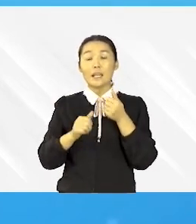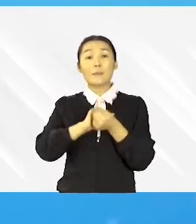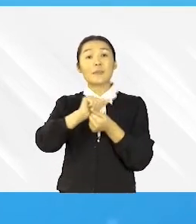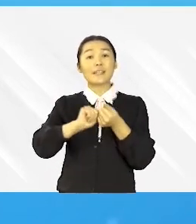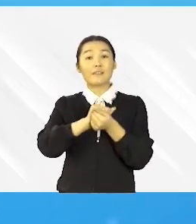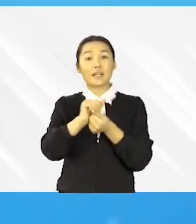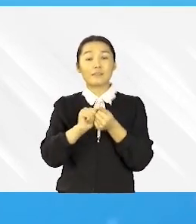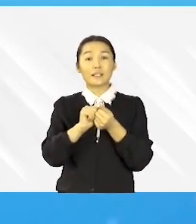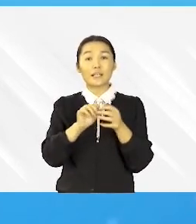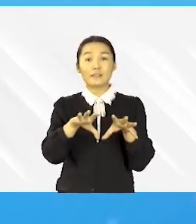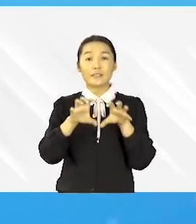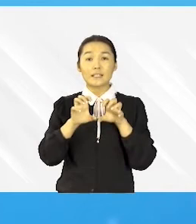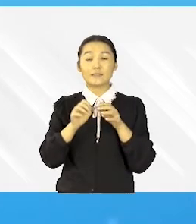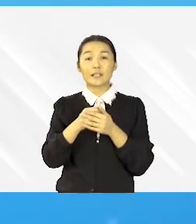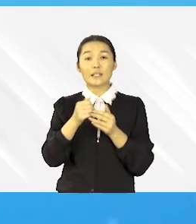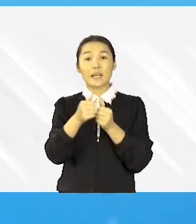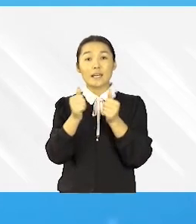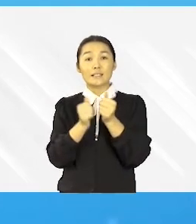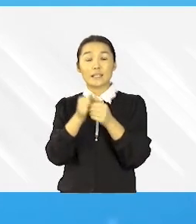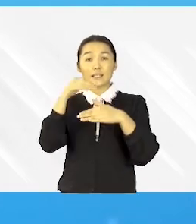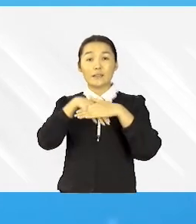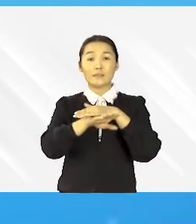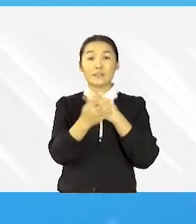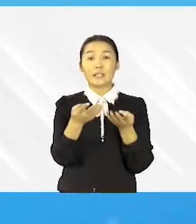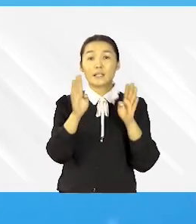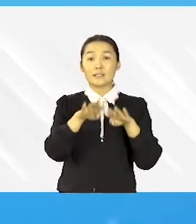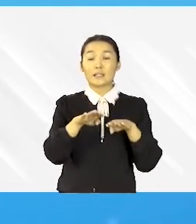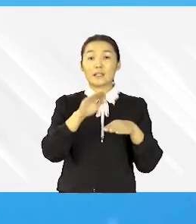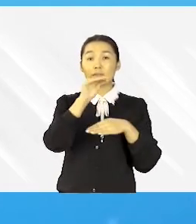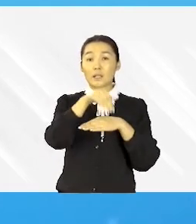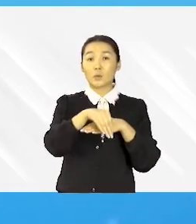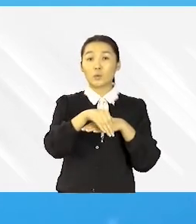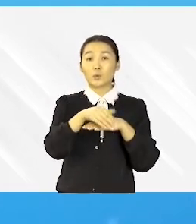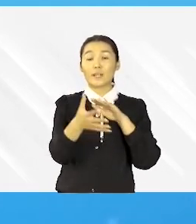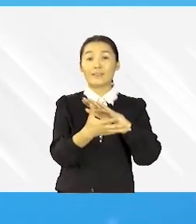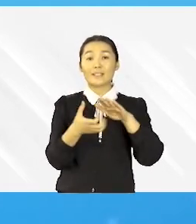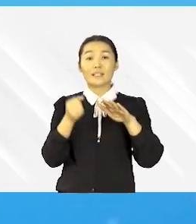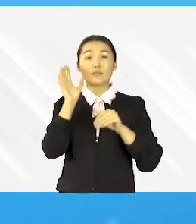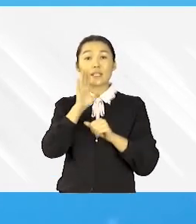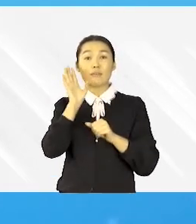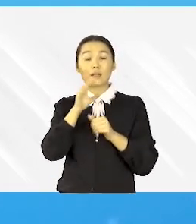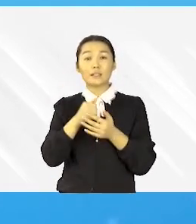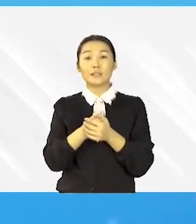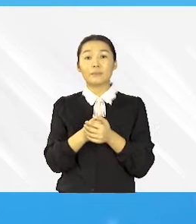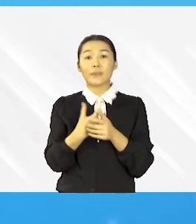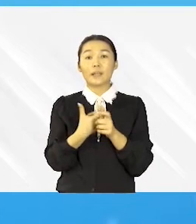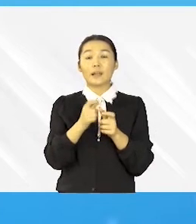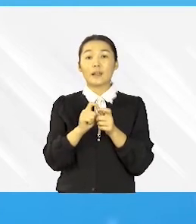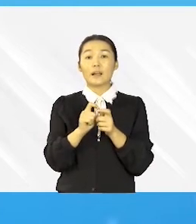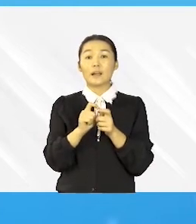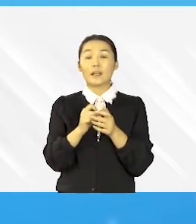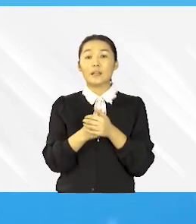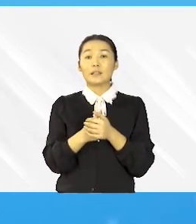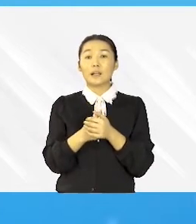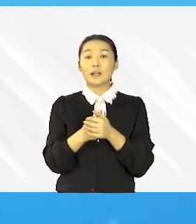и всасывания, задний – для выведения остатков наружу и всасывания воды. К слову, это универсальная модель